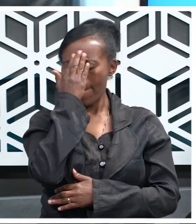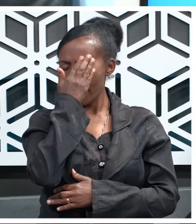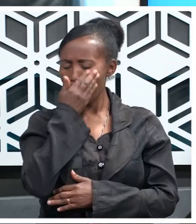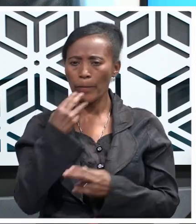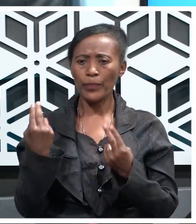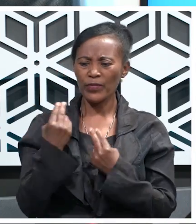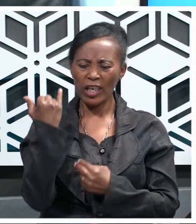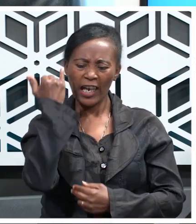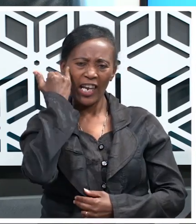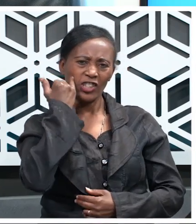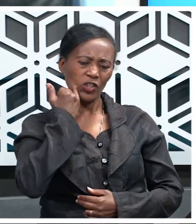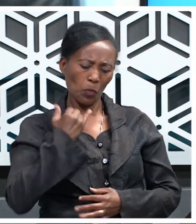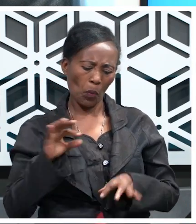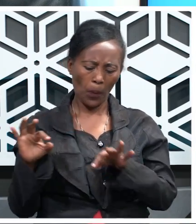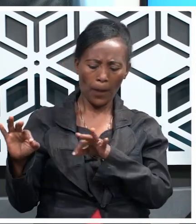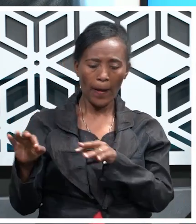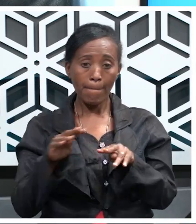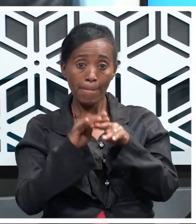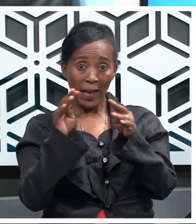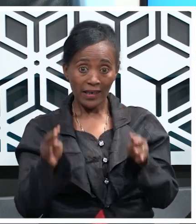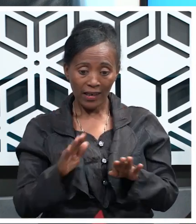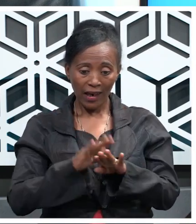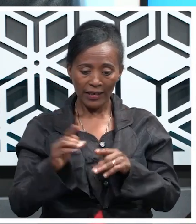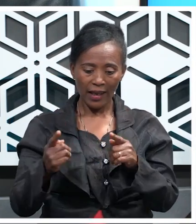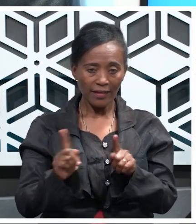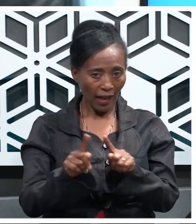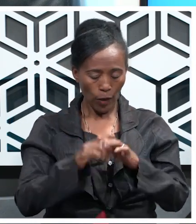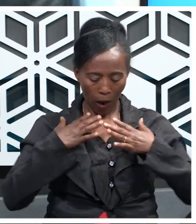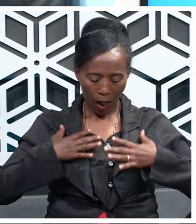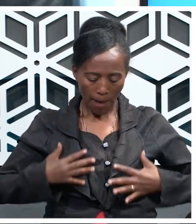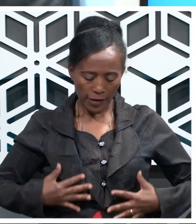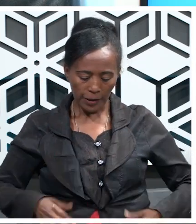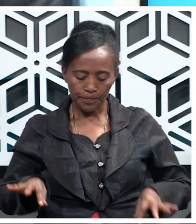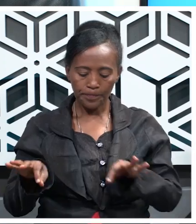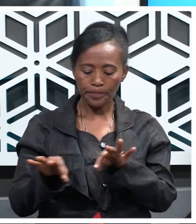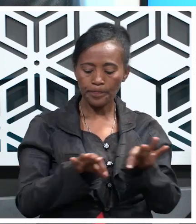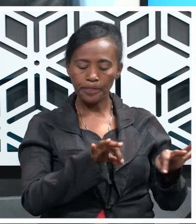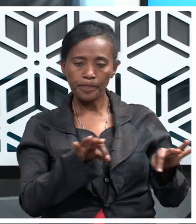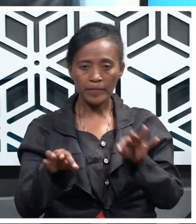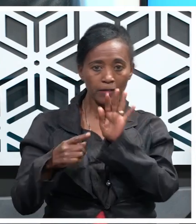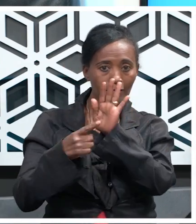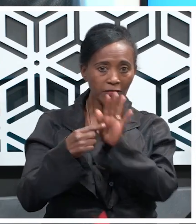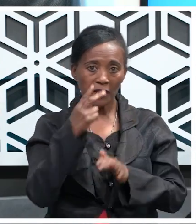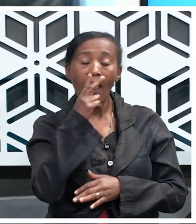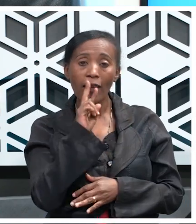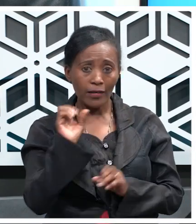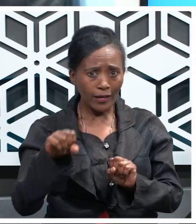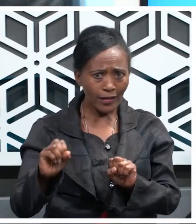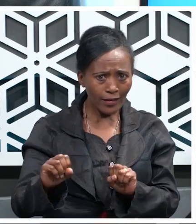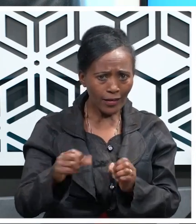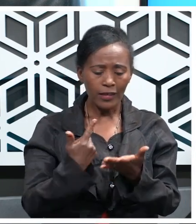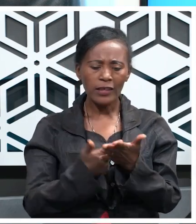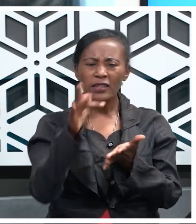ሜካፕ የተጠቀሙ ቀጭን ሴቶች መድረክ ላይ የተለያዩ አልባሳትን ለብሰው ሾው ሲያደርጉ